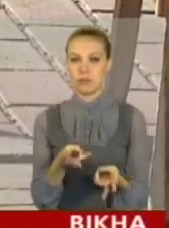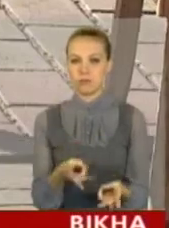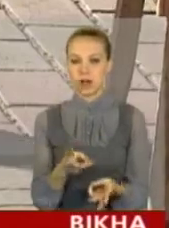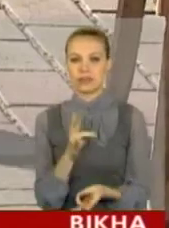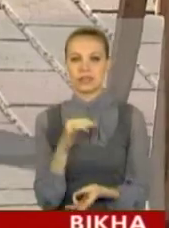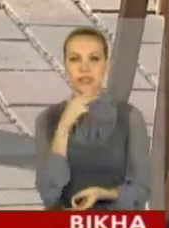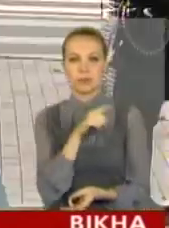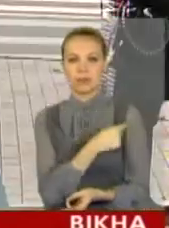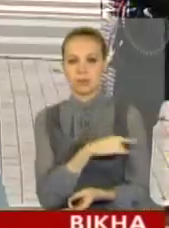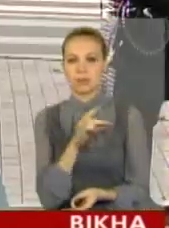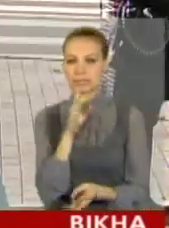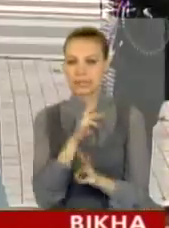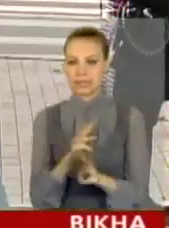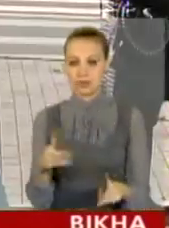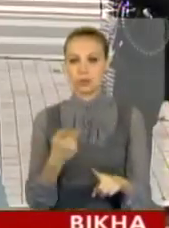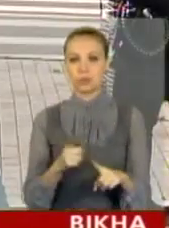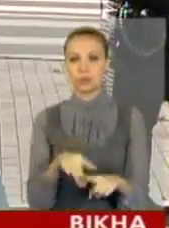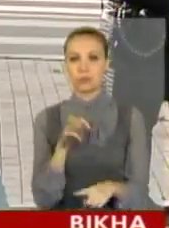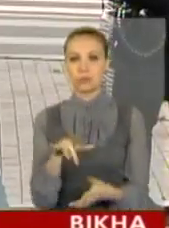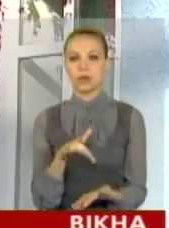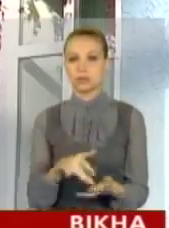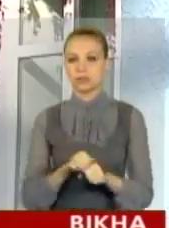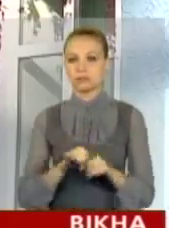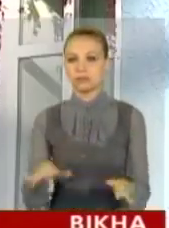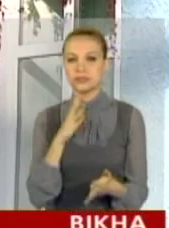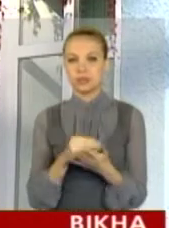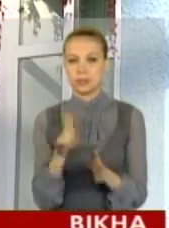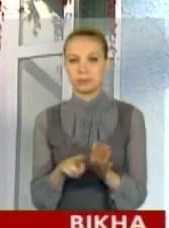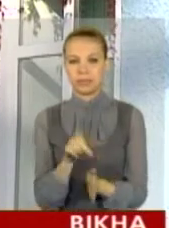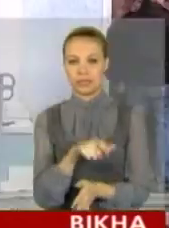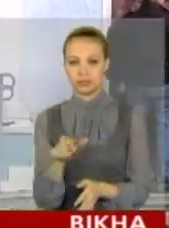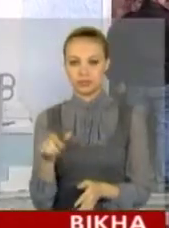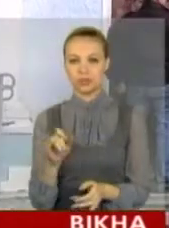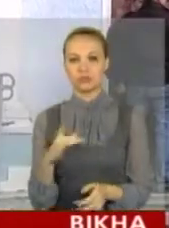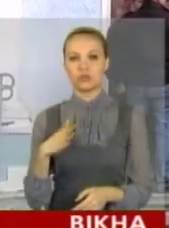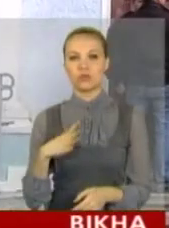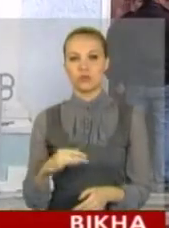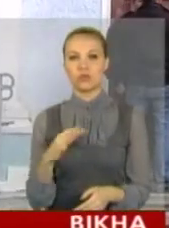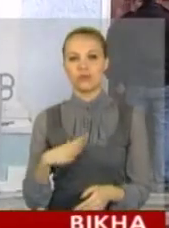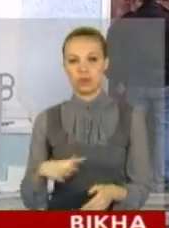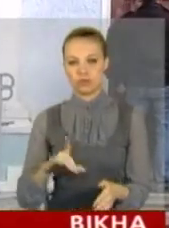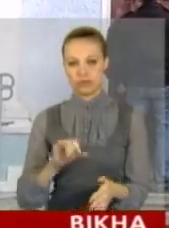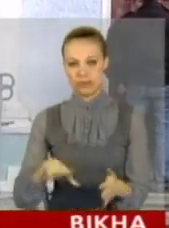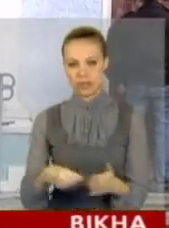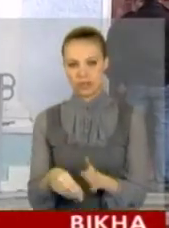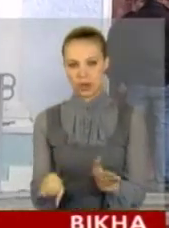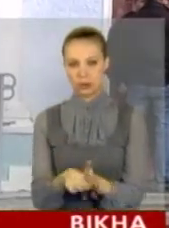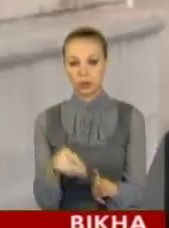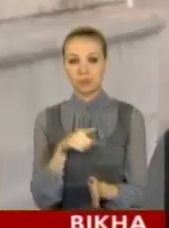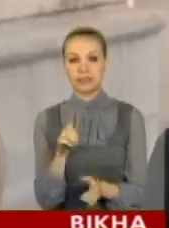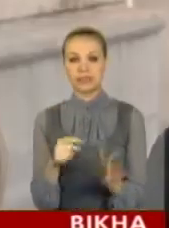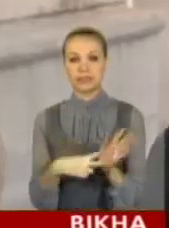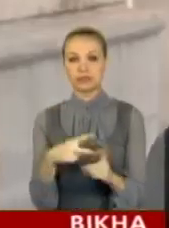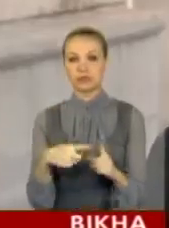на медикаменти, ані на зарплати. Тож мер міста розігнав частину підлеглих службовців у вимушені відпустки власним коштом. За